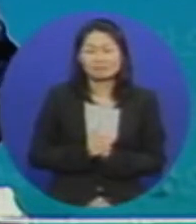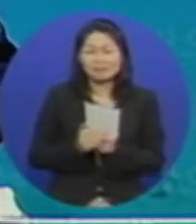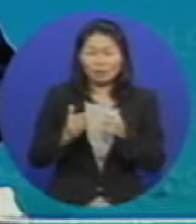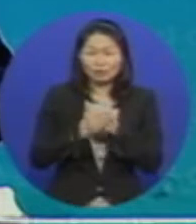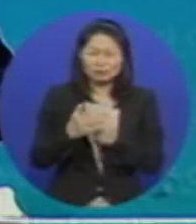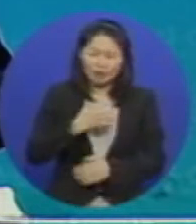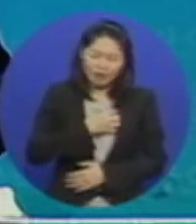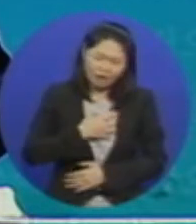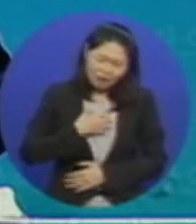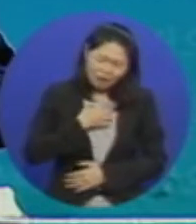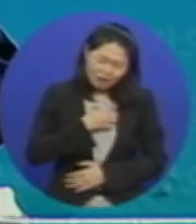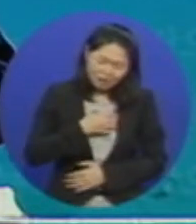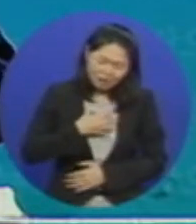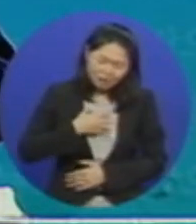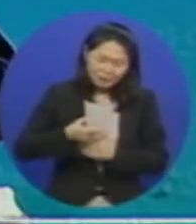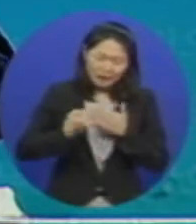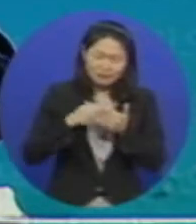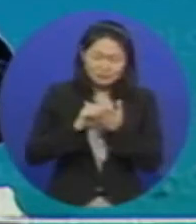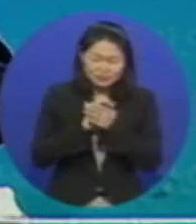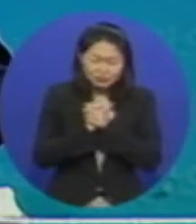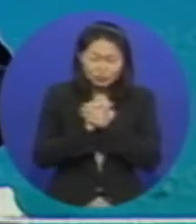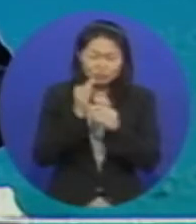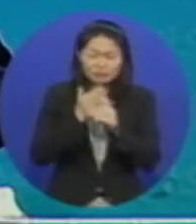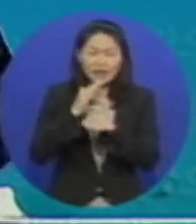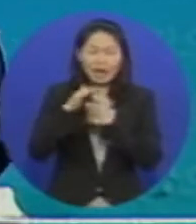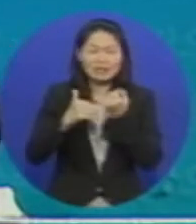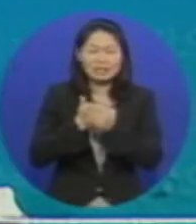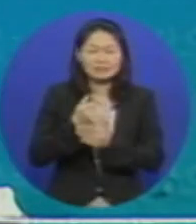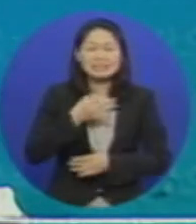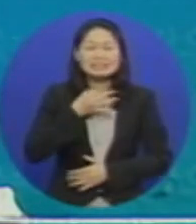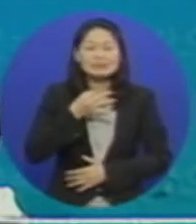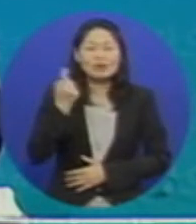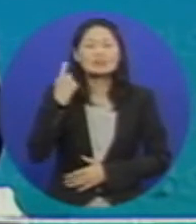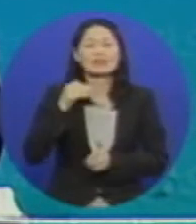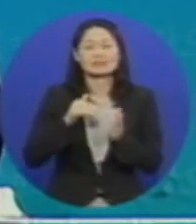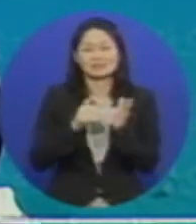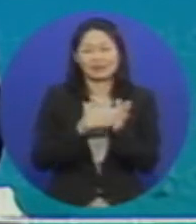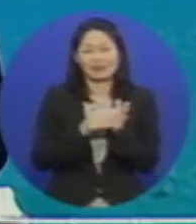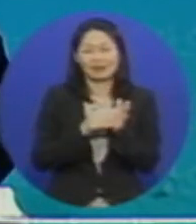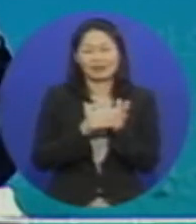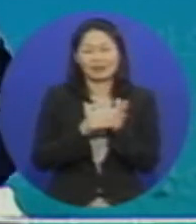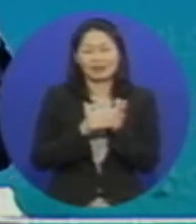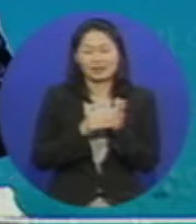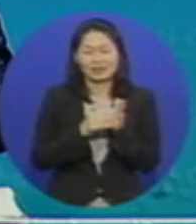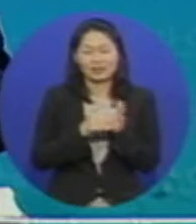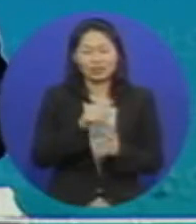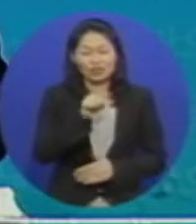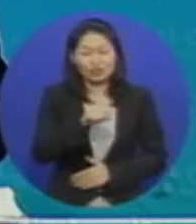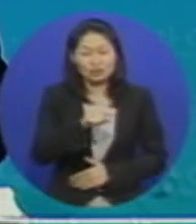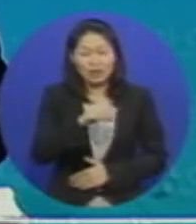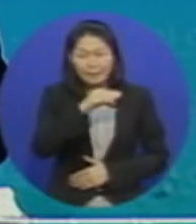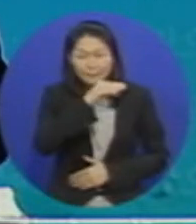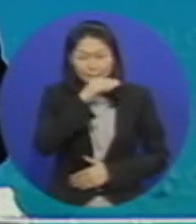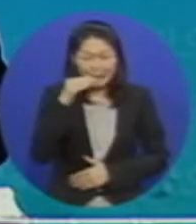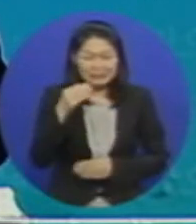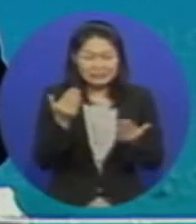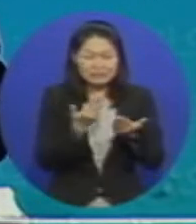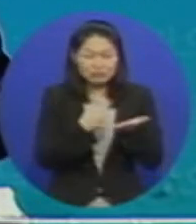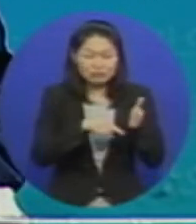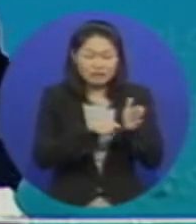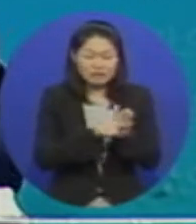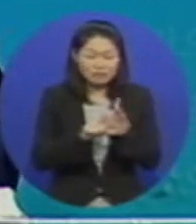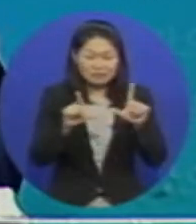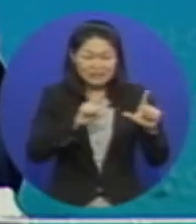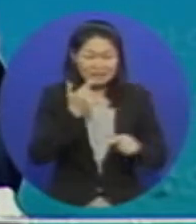그래서 괴로운 마음으로 기도하는 데 하나님의 음성을 듣습니다 너는 올바른 일을 위해서만